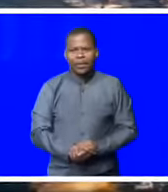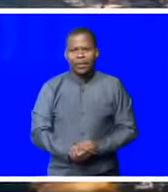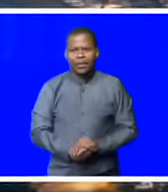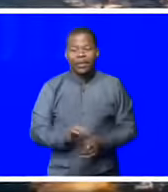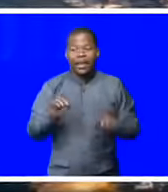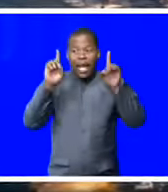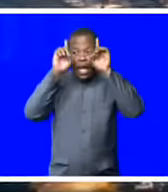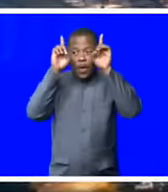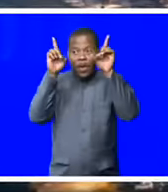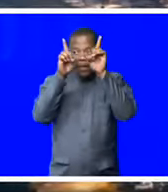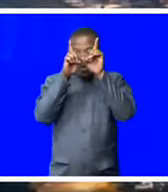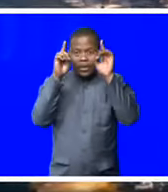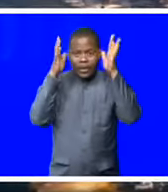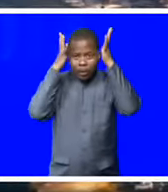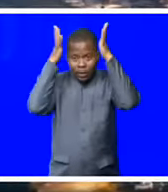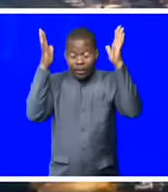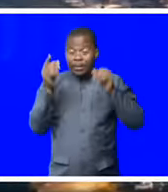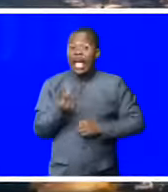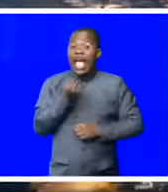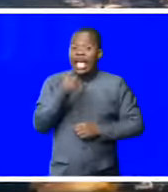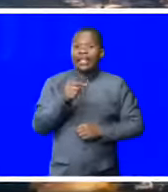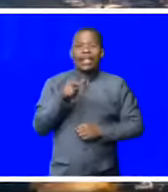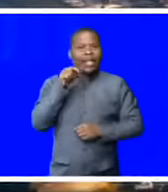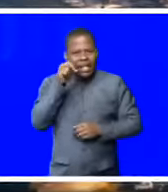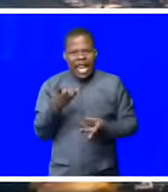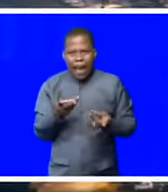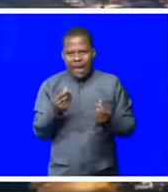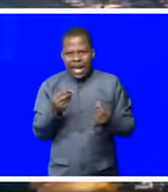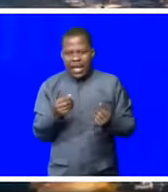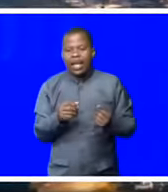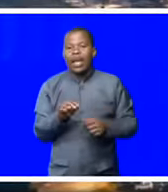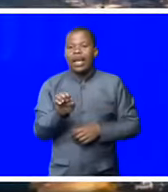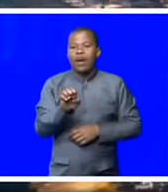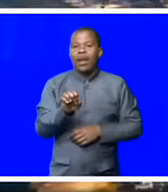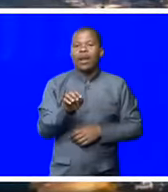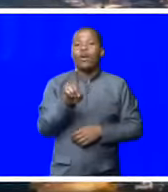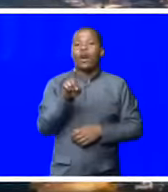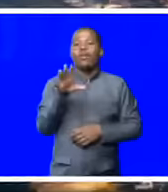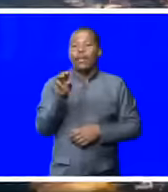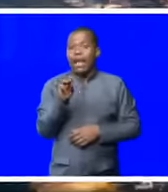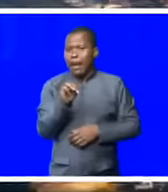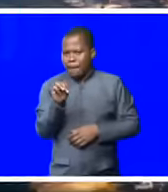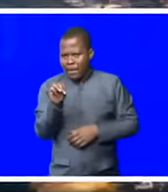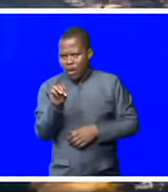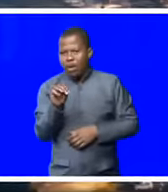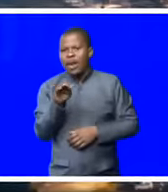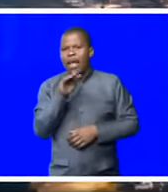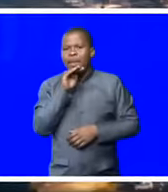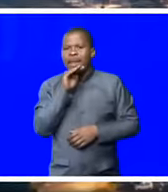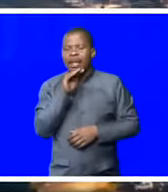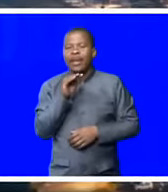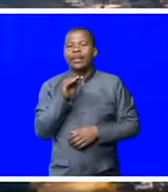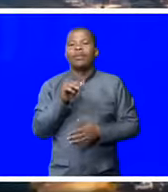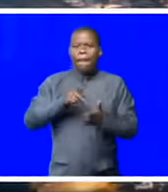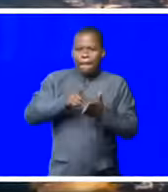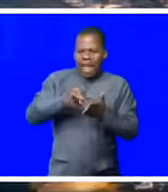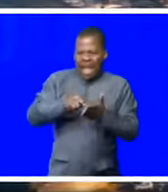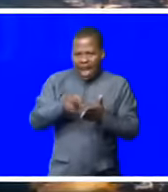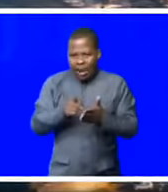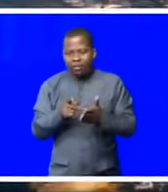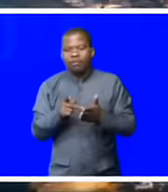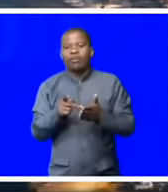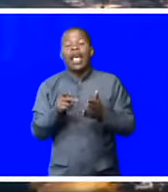Inyuvesi yaseSwatini sitawudzinga lokungenani imali engu-R150 million emalangeni ukuthi icale kahle amalungiselelo ekuba netifundvo